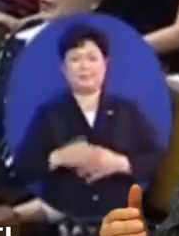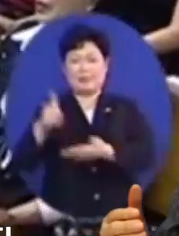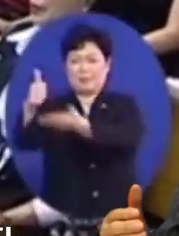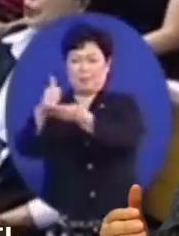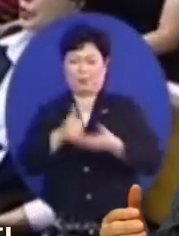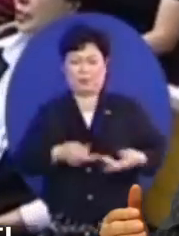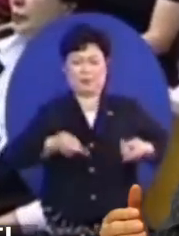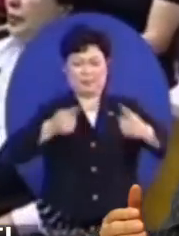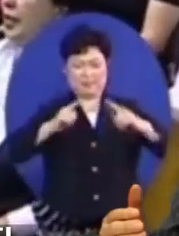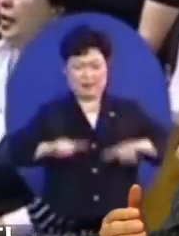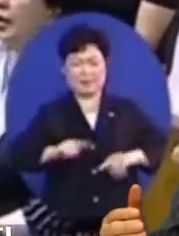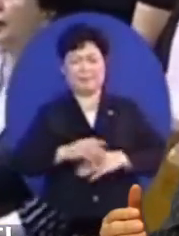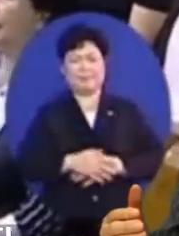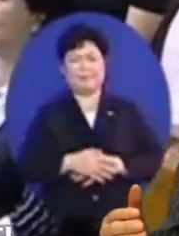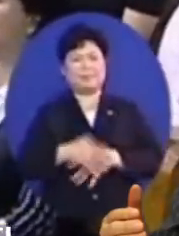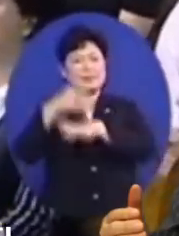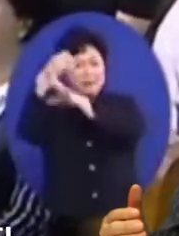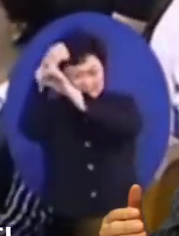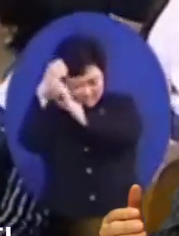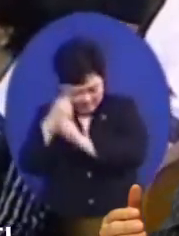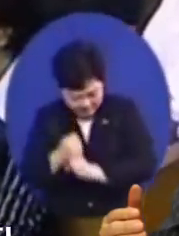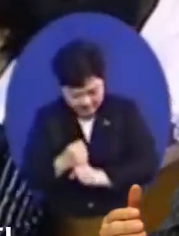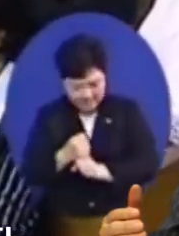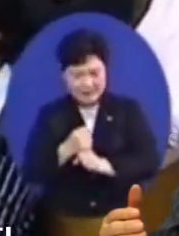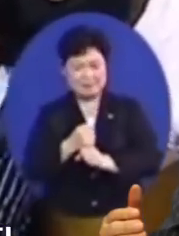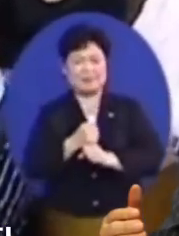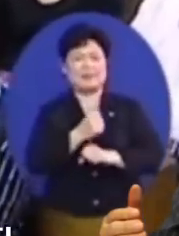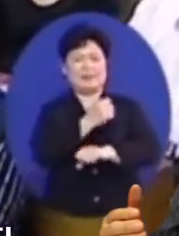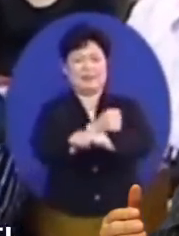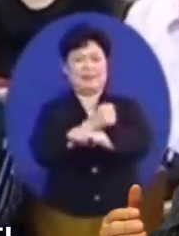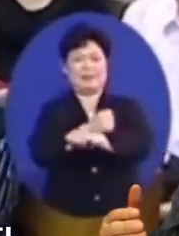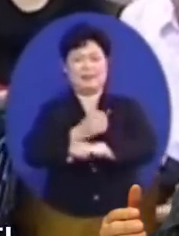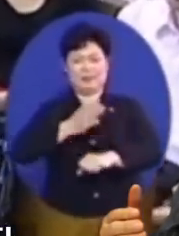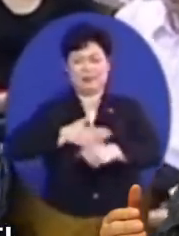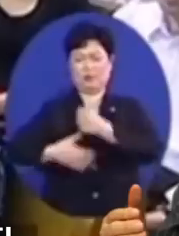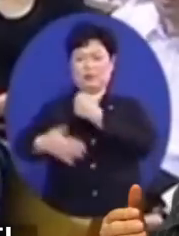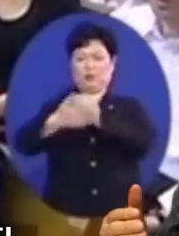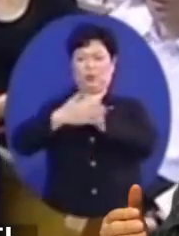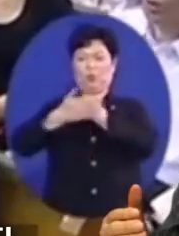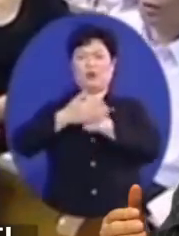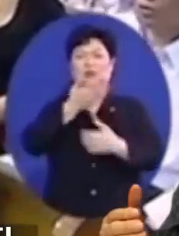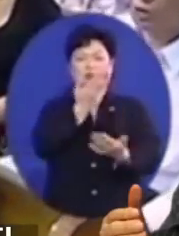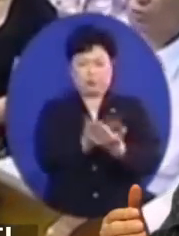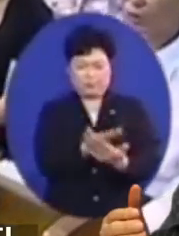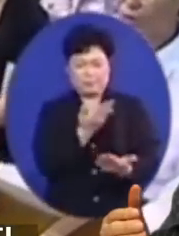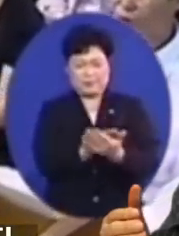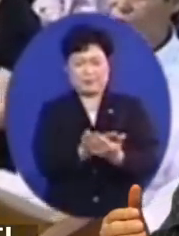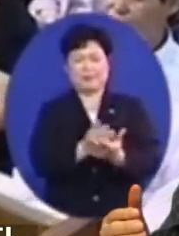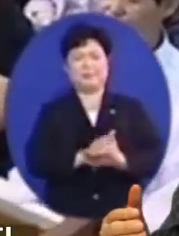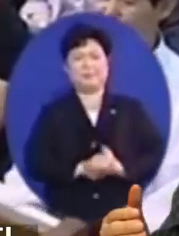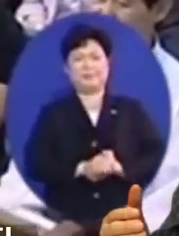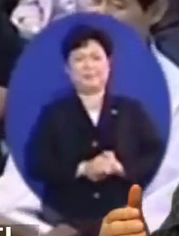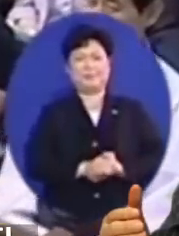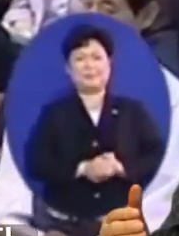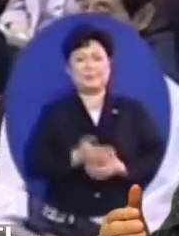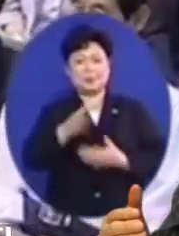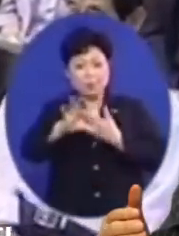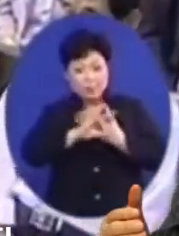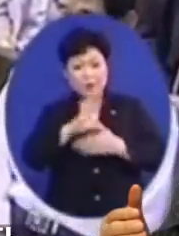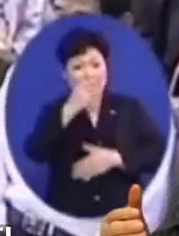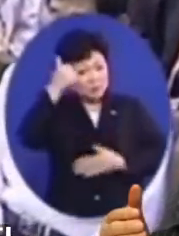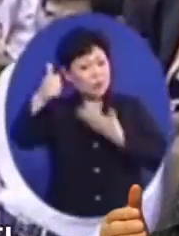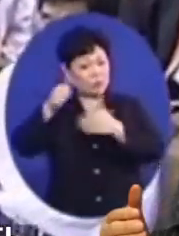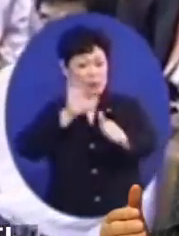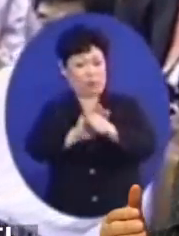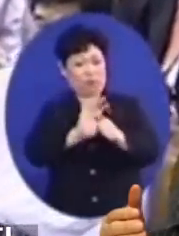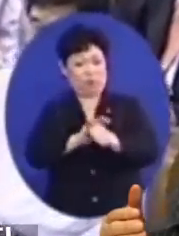모셔드립니다. 의지합니다. 의지합니다. 저를 도와주시옵소서. 도와주시옵소서. 그러면 성령께서 도와주시는